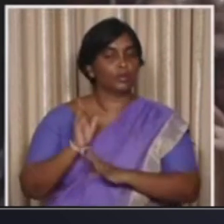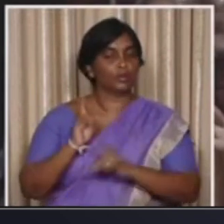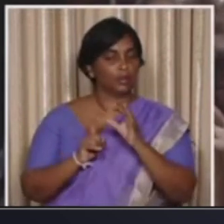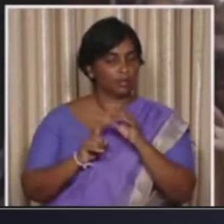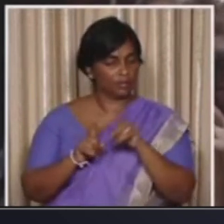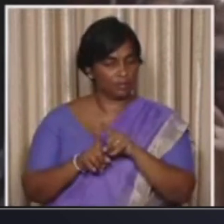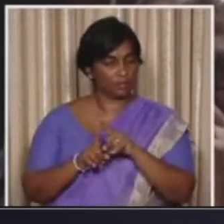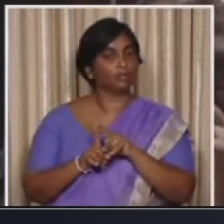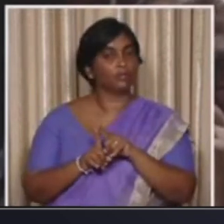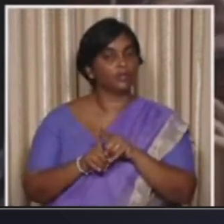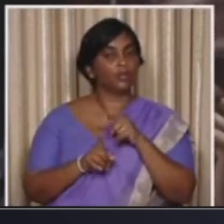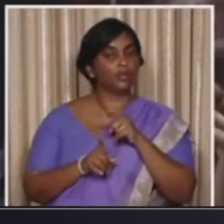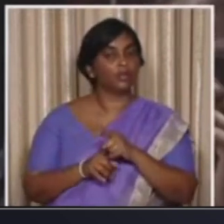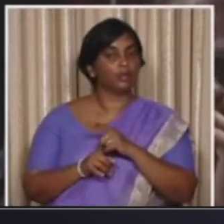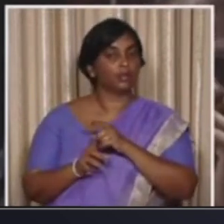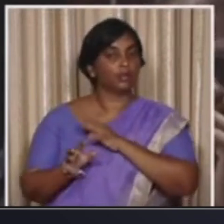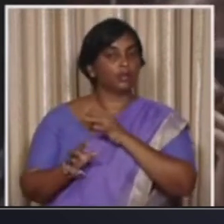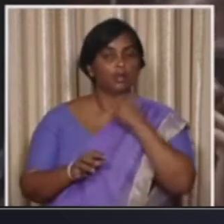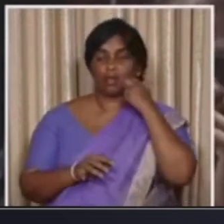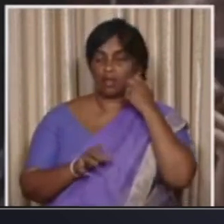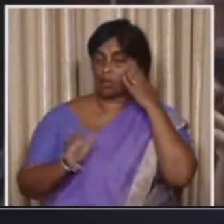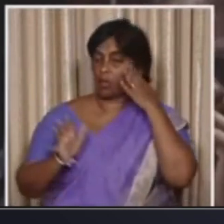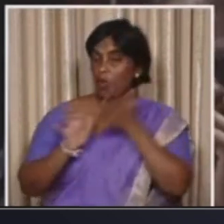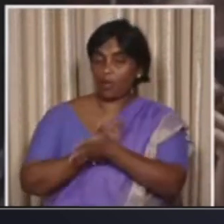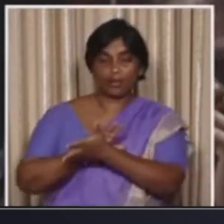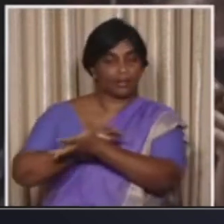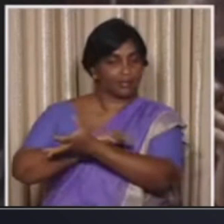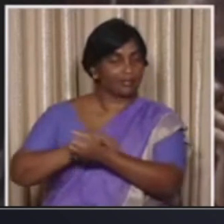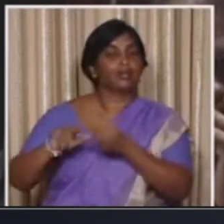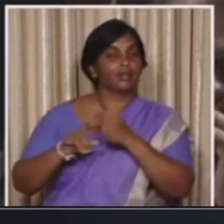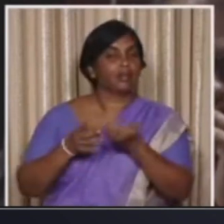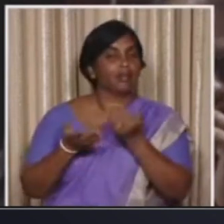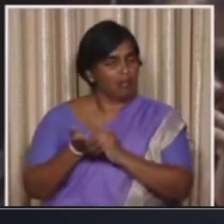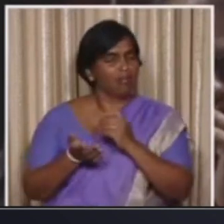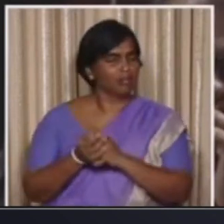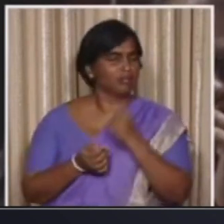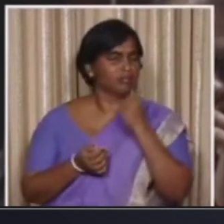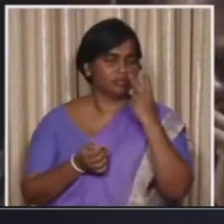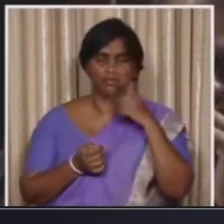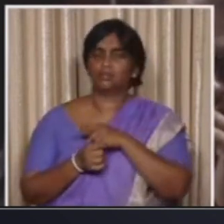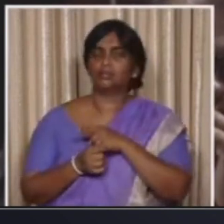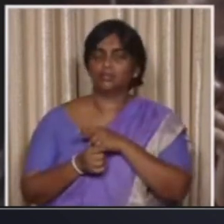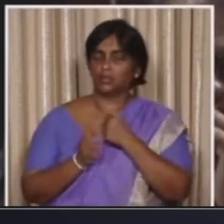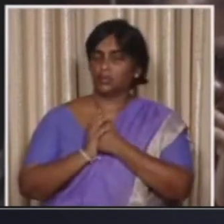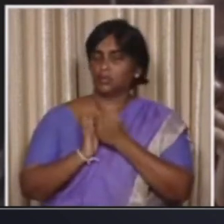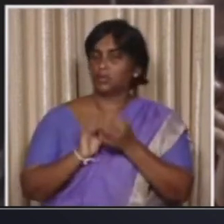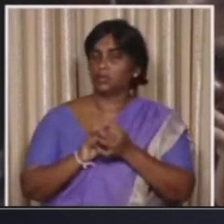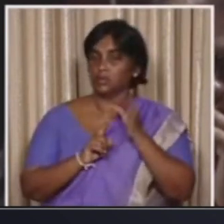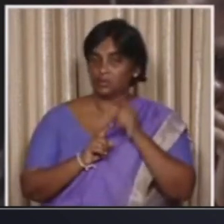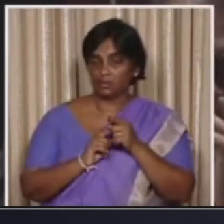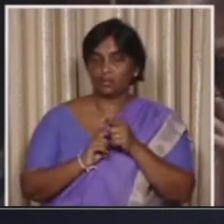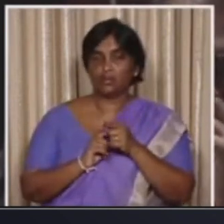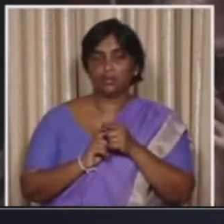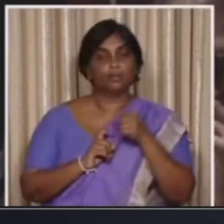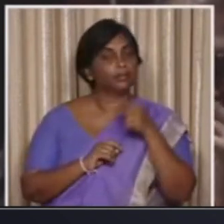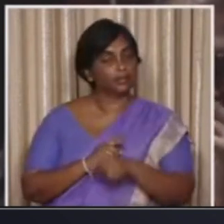විදිහට මේ මරාසත් දාට්ටියේ කොට්ටෝරිය පිළිබඳව අවස්ථා ගණනාවකදී කරු සභාපතිතුමනි